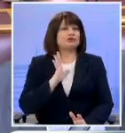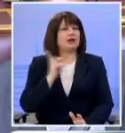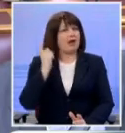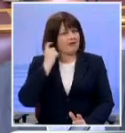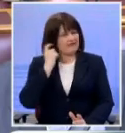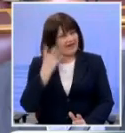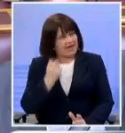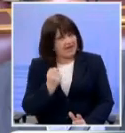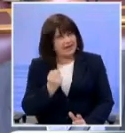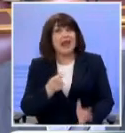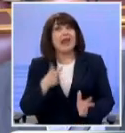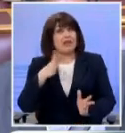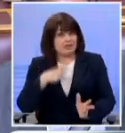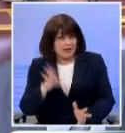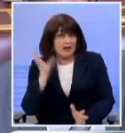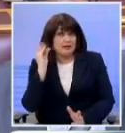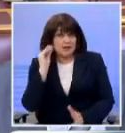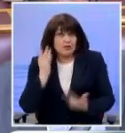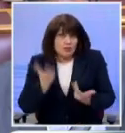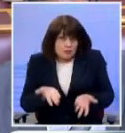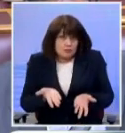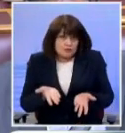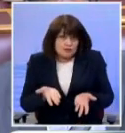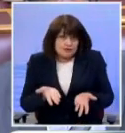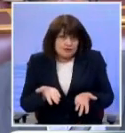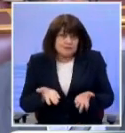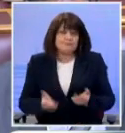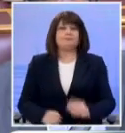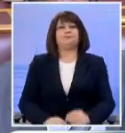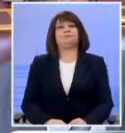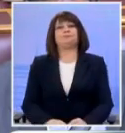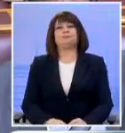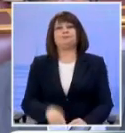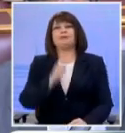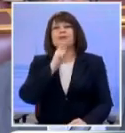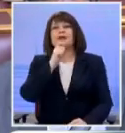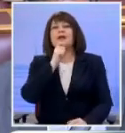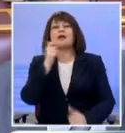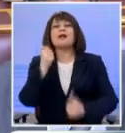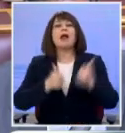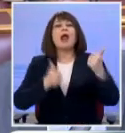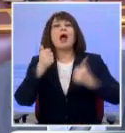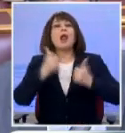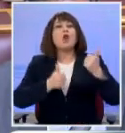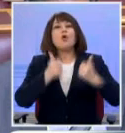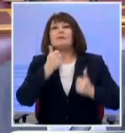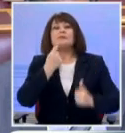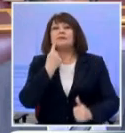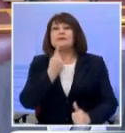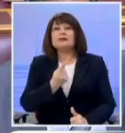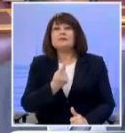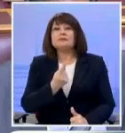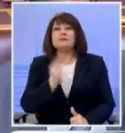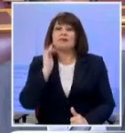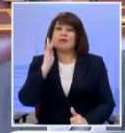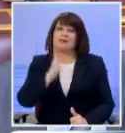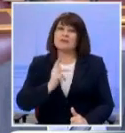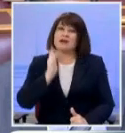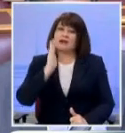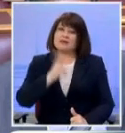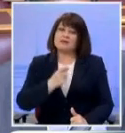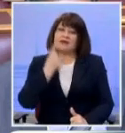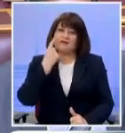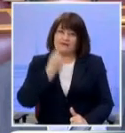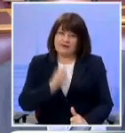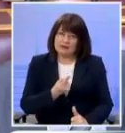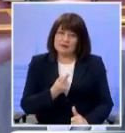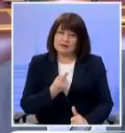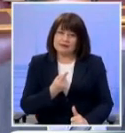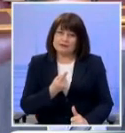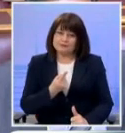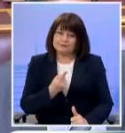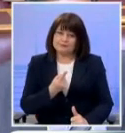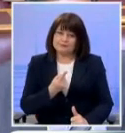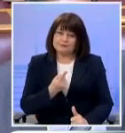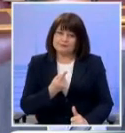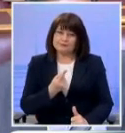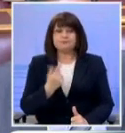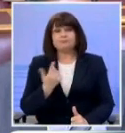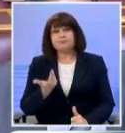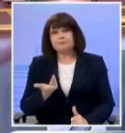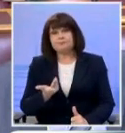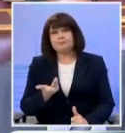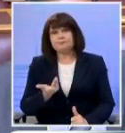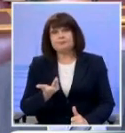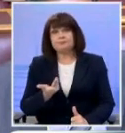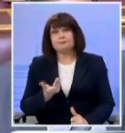Εδώ λοιπόν, σύμφωνα με τις δημοσκοπήσεις, φαίνεται σε καθημερινή βάση ότι αυτή